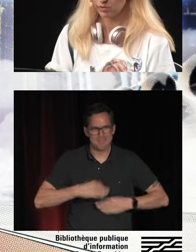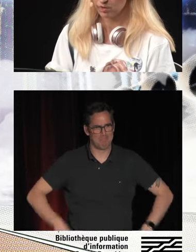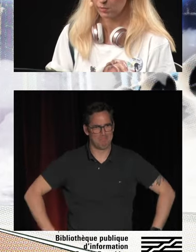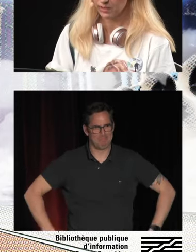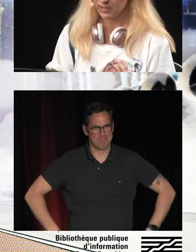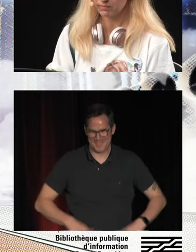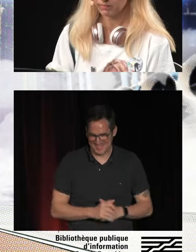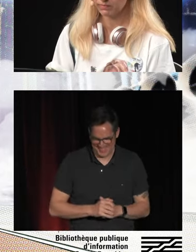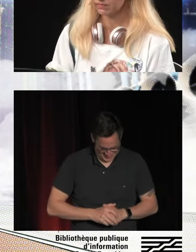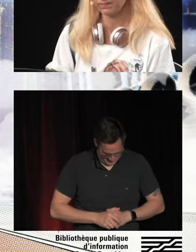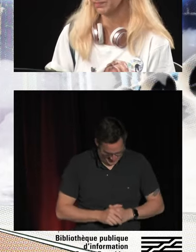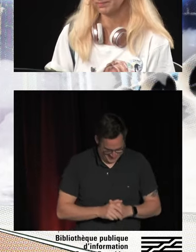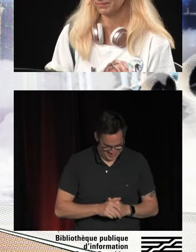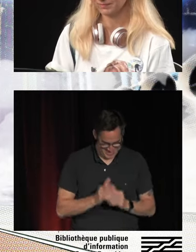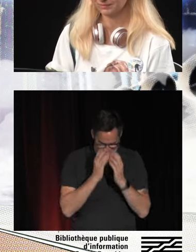Jarmou, je me fatigue.